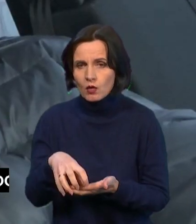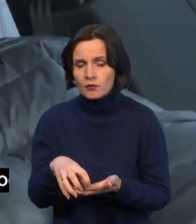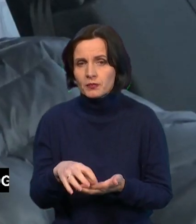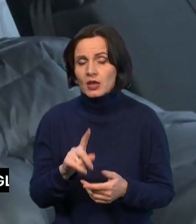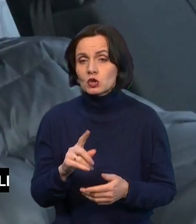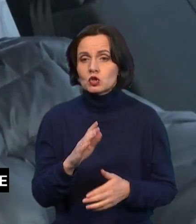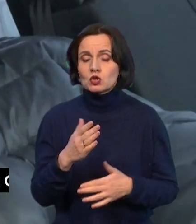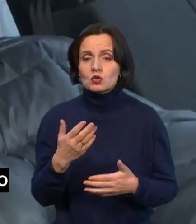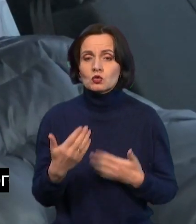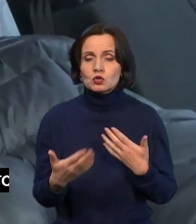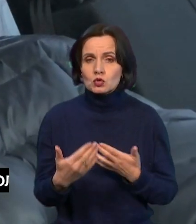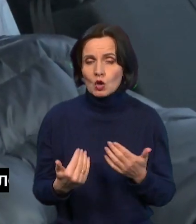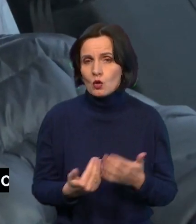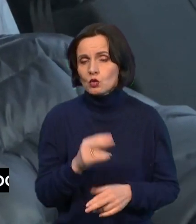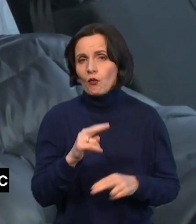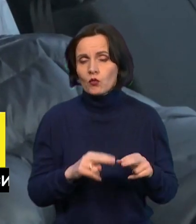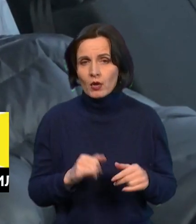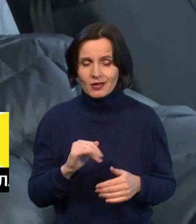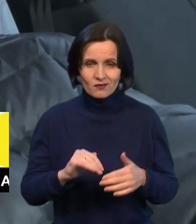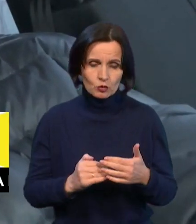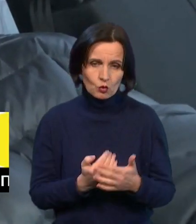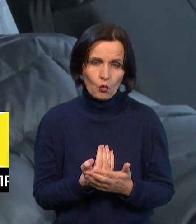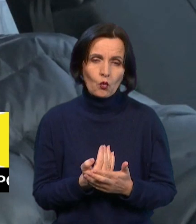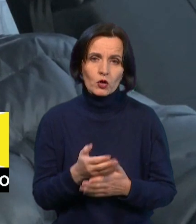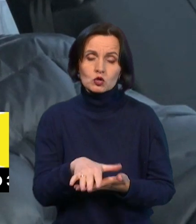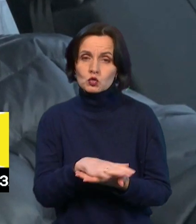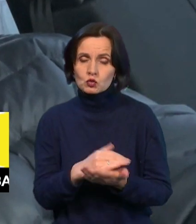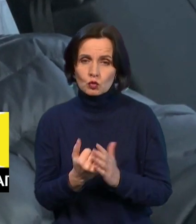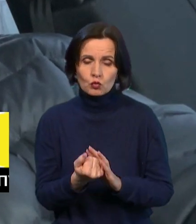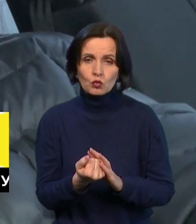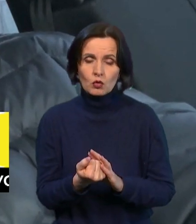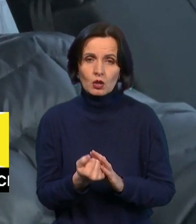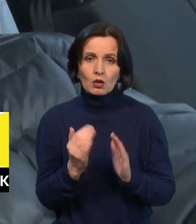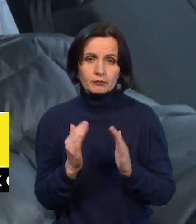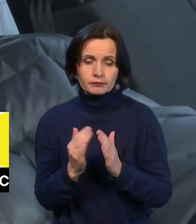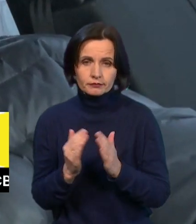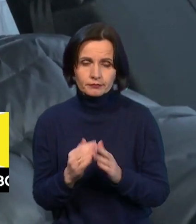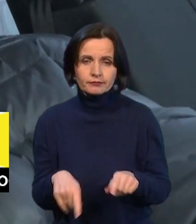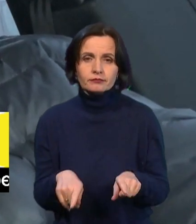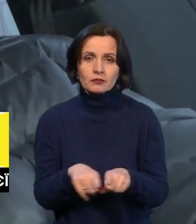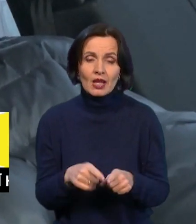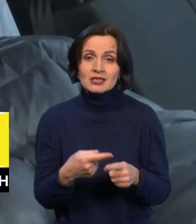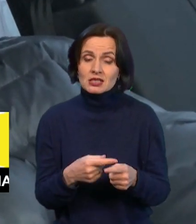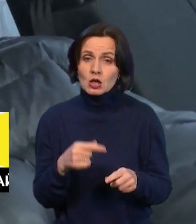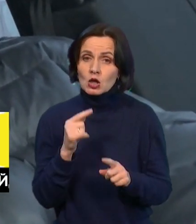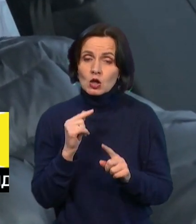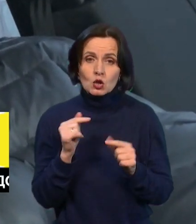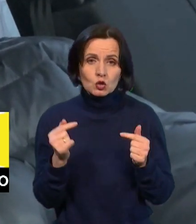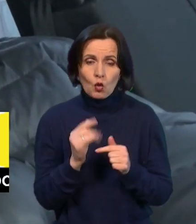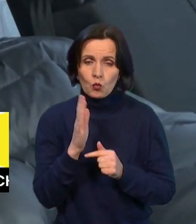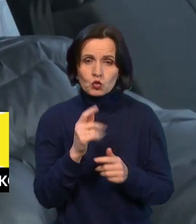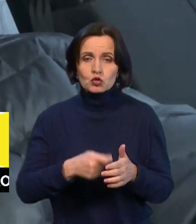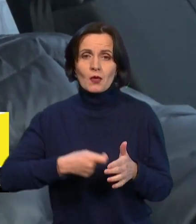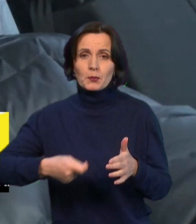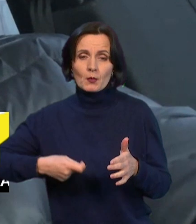Стосується це і нового будівництва, і відновлення зруйнованих осель. Власне, оце точно буде відтерміноване в зв'язку